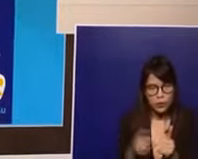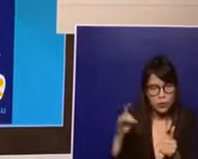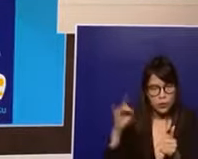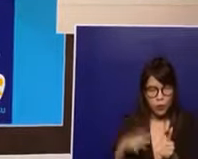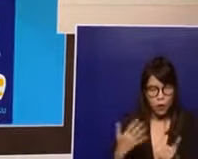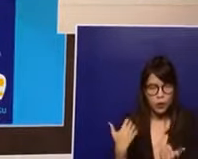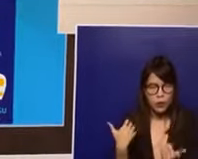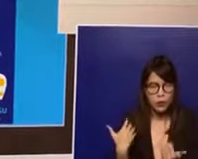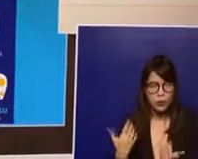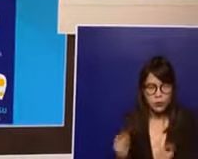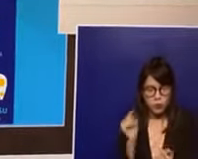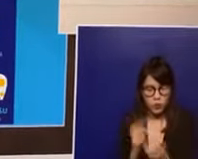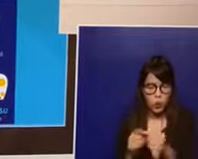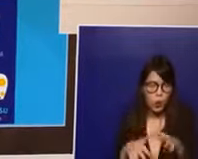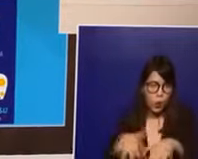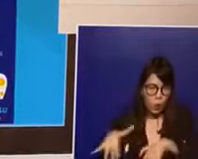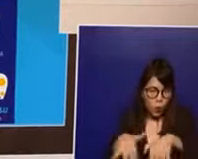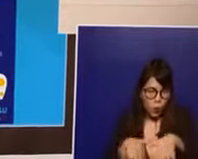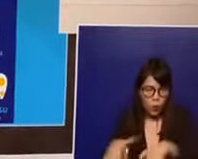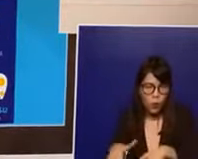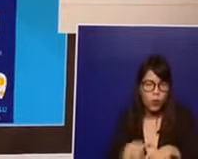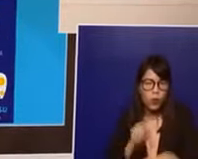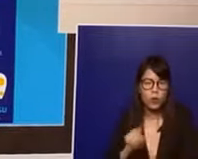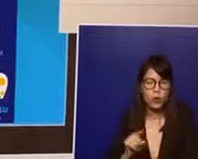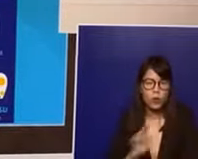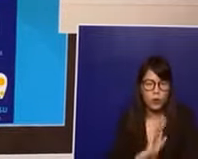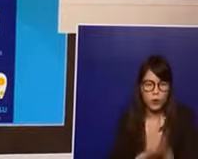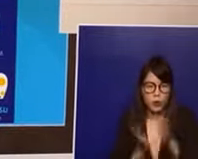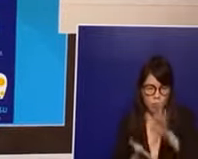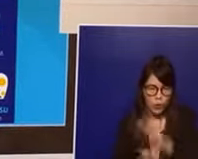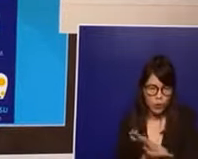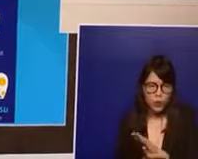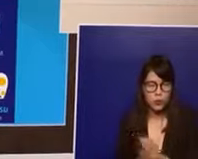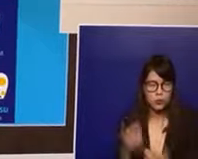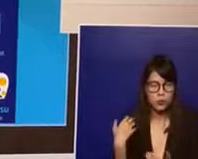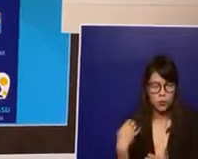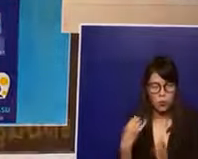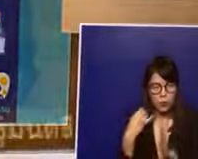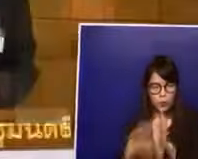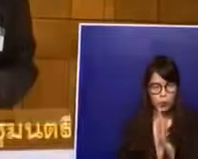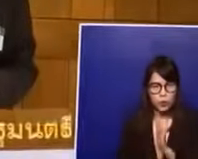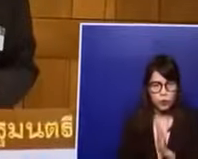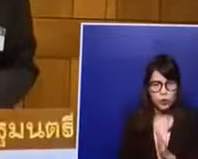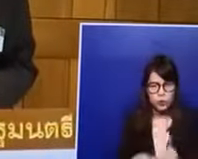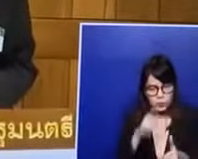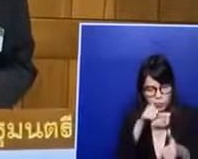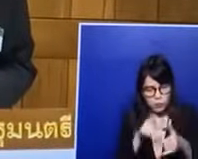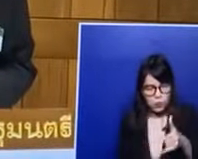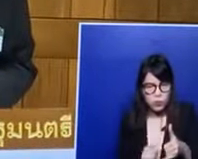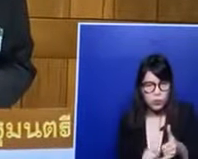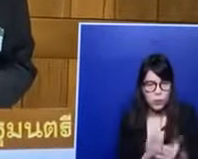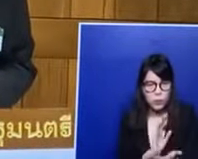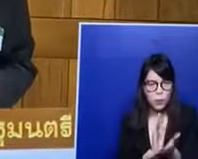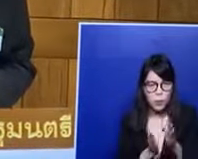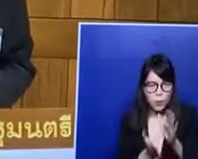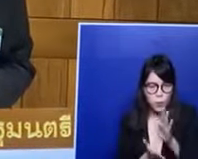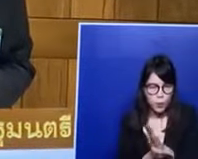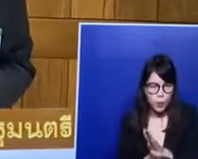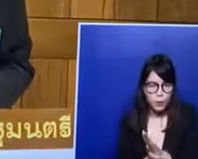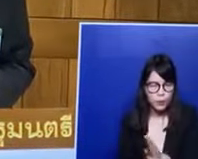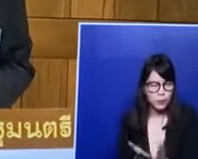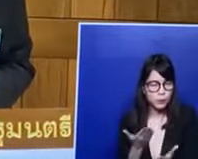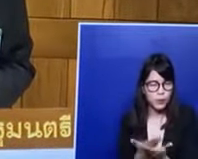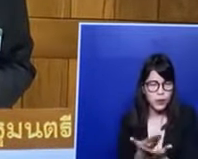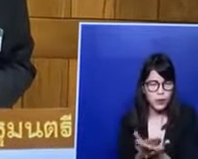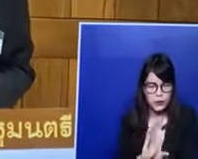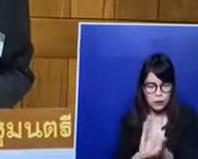นจากความผิดทางอาญาก็จะถูกเปลี่ยนเป็นความผิดทางพินัยและใช้การปรับเป็นพินัยแทนปรับเป็นเงินหรือการกักขัง